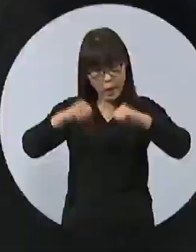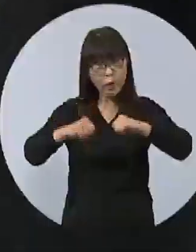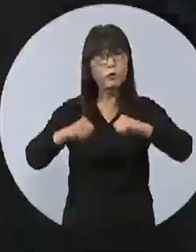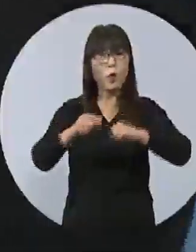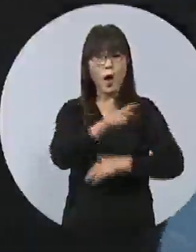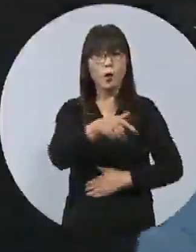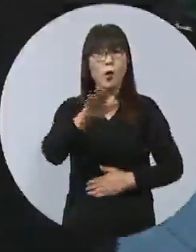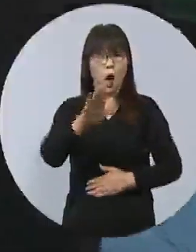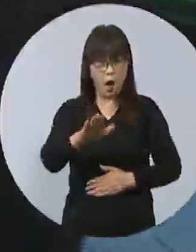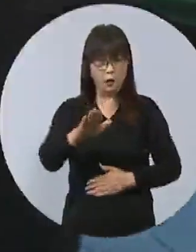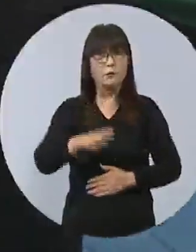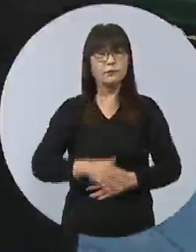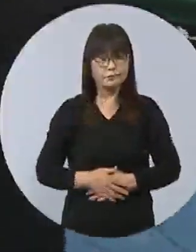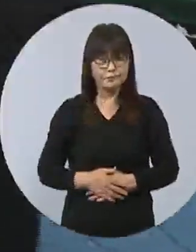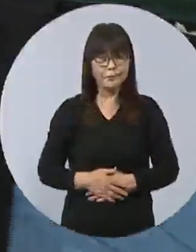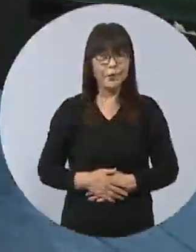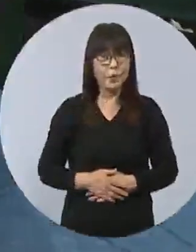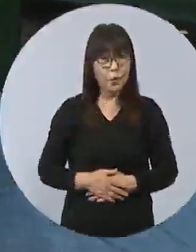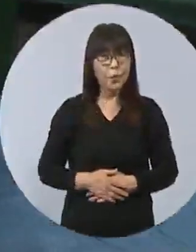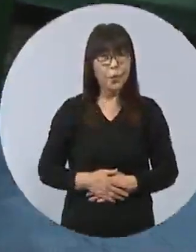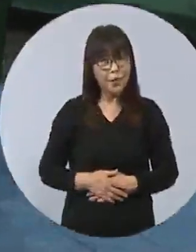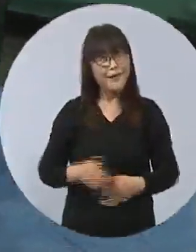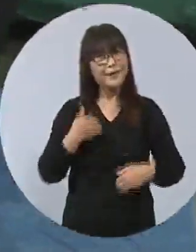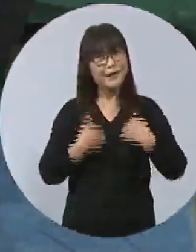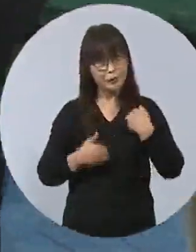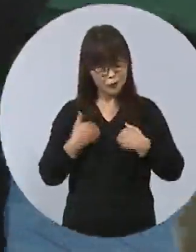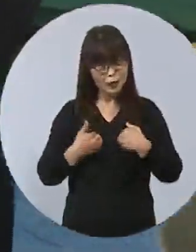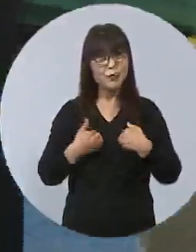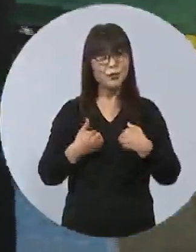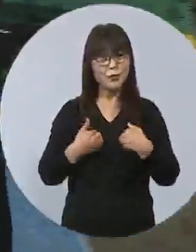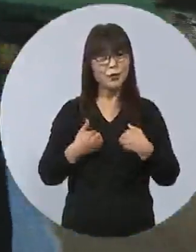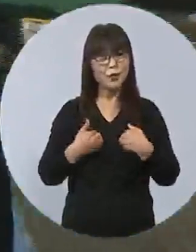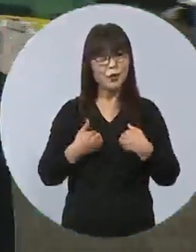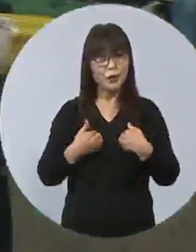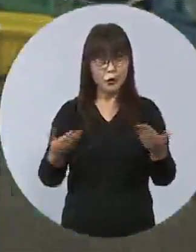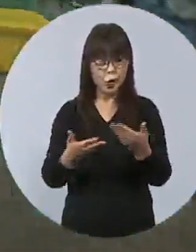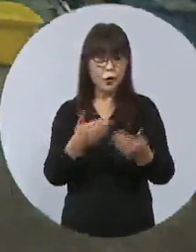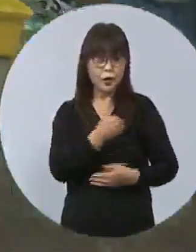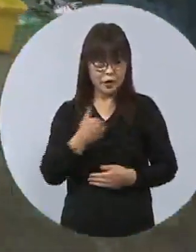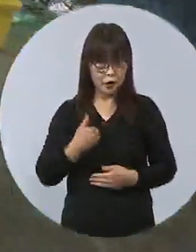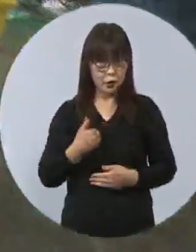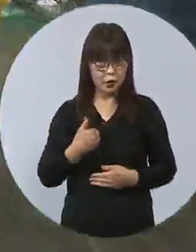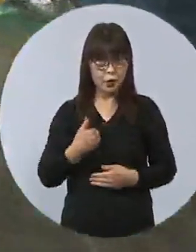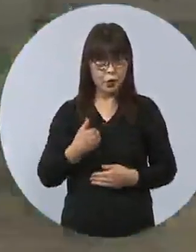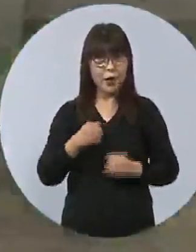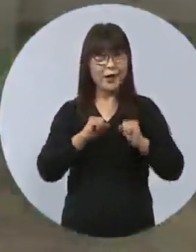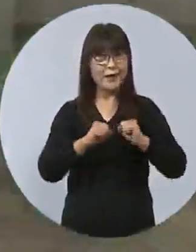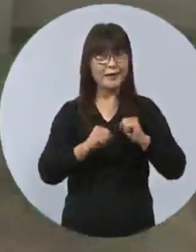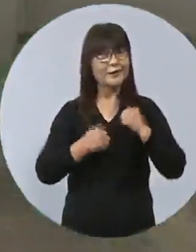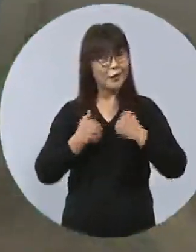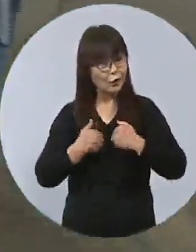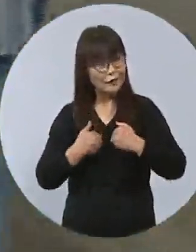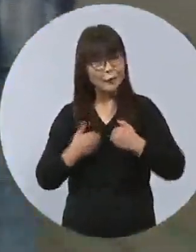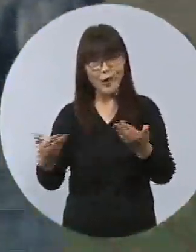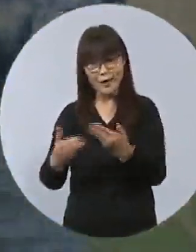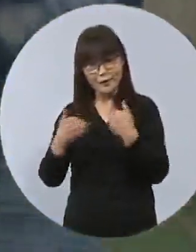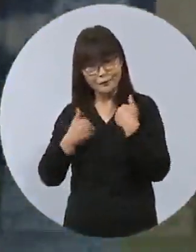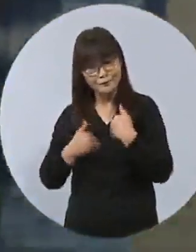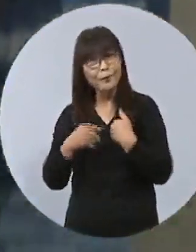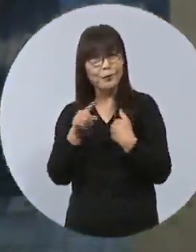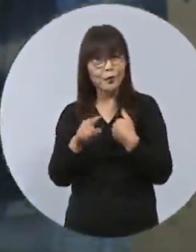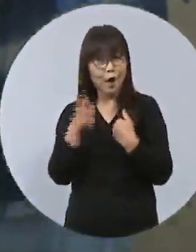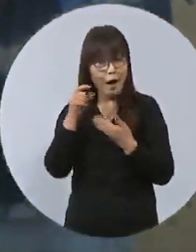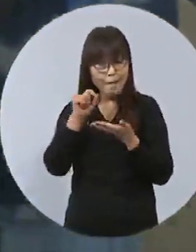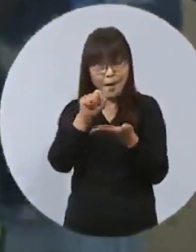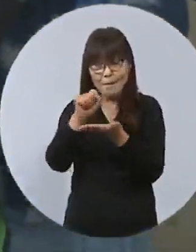、一番やっぱ彼らがそのワクワク楽しく仕事できるその生きがいとか働きがいっていうのをあの提案というか、まあ、僕ら